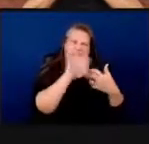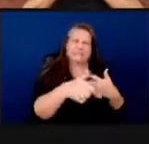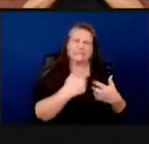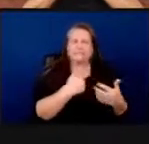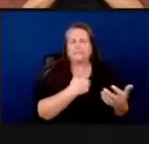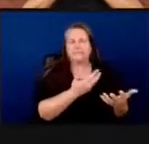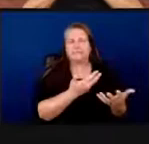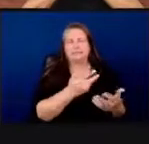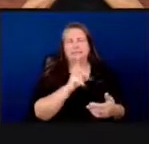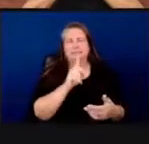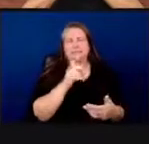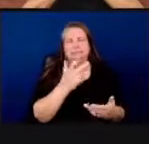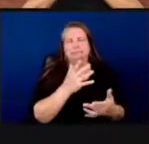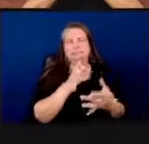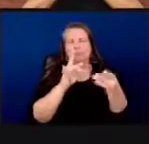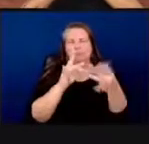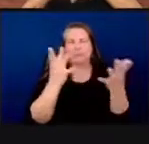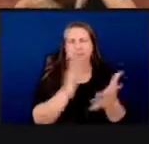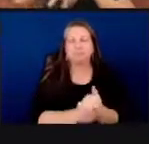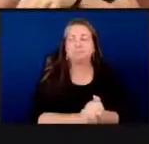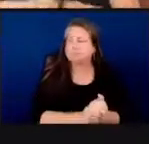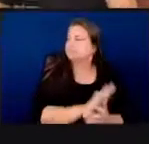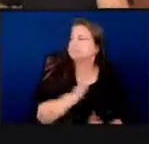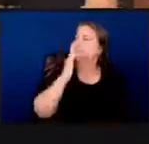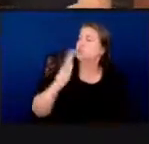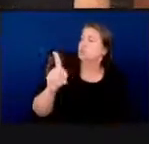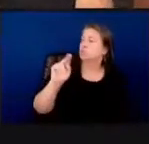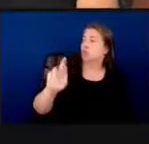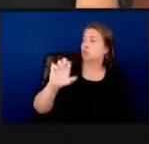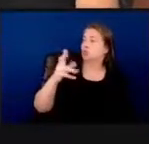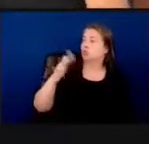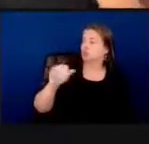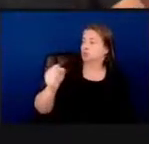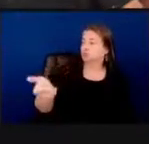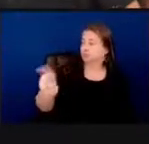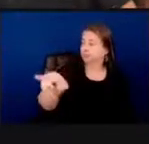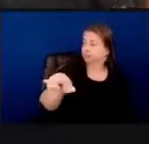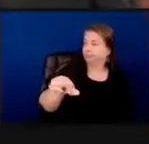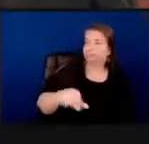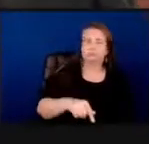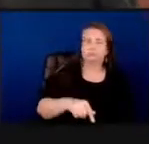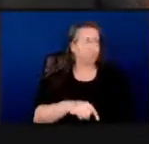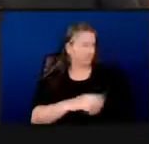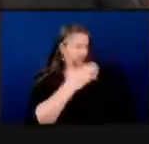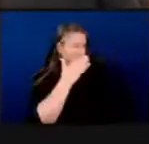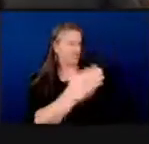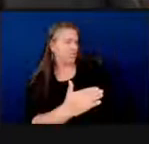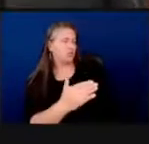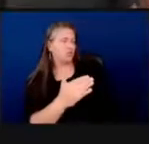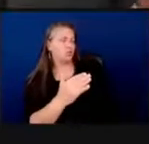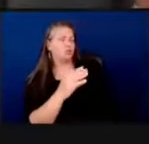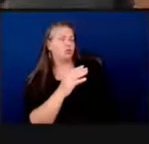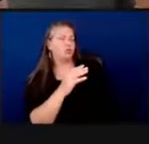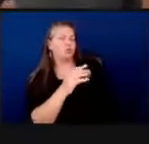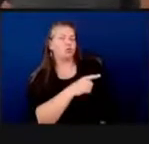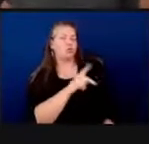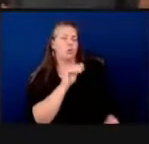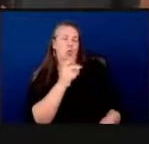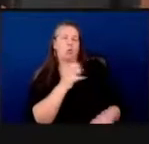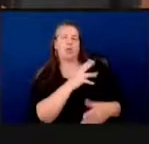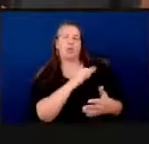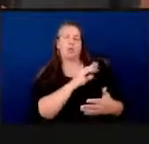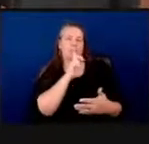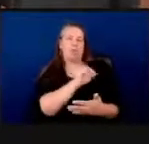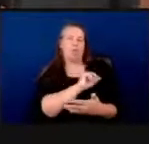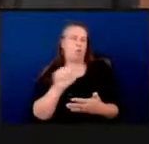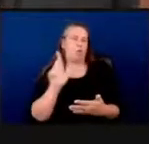asante. Asante. Daktari Chris. Asante Bipota